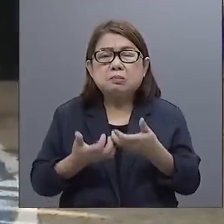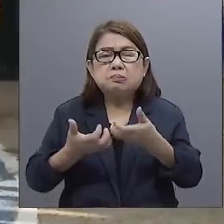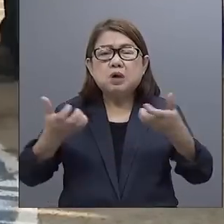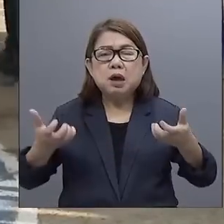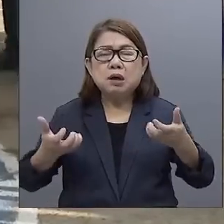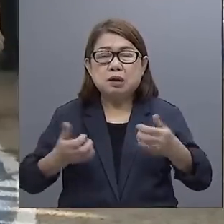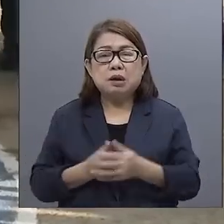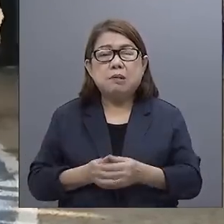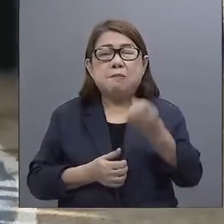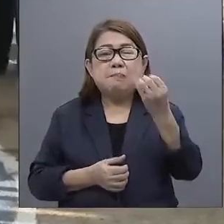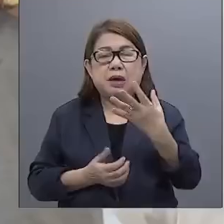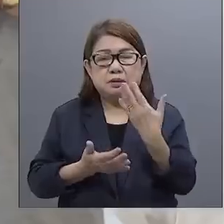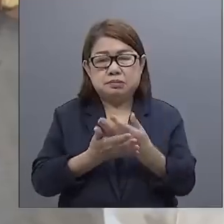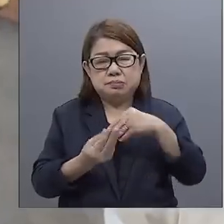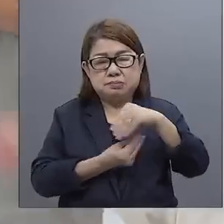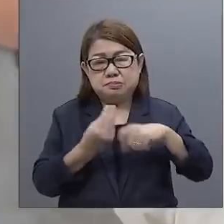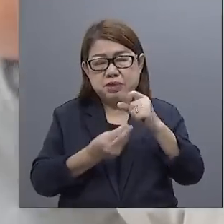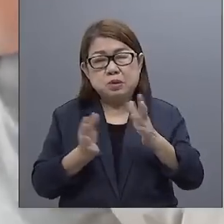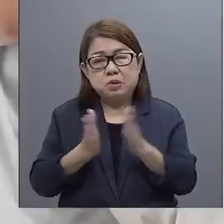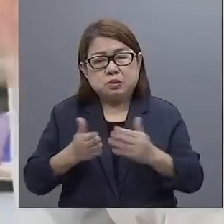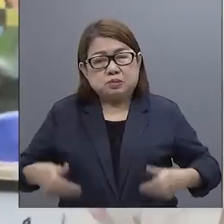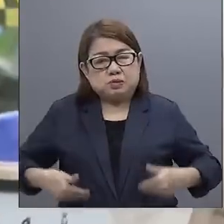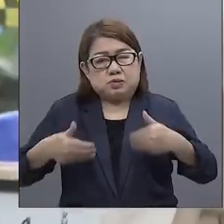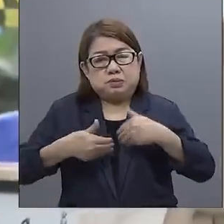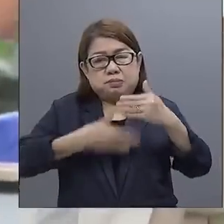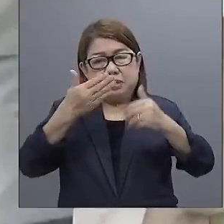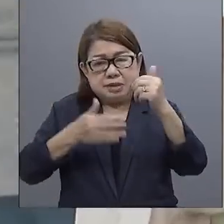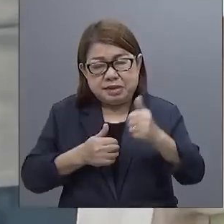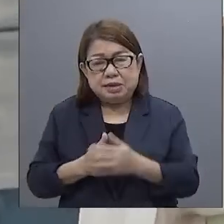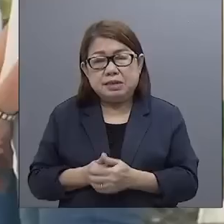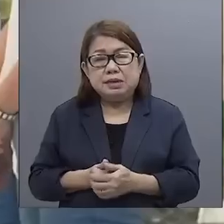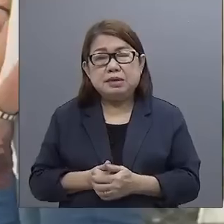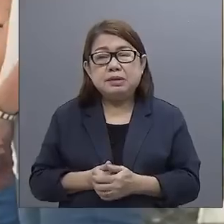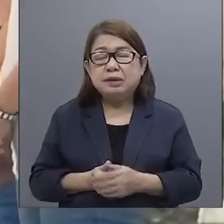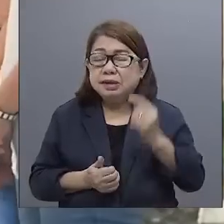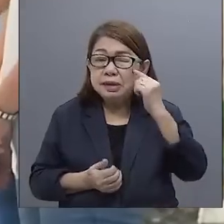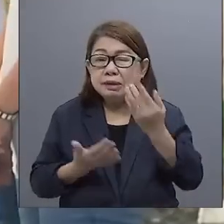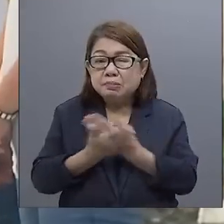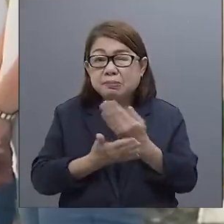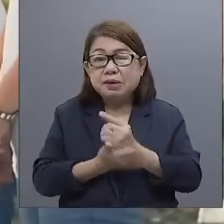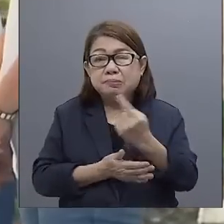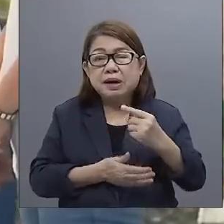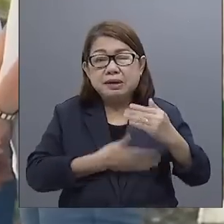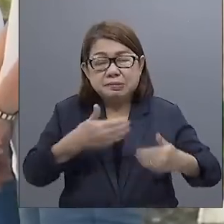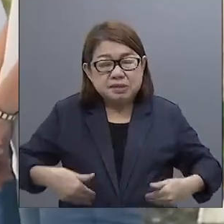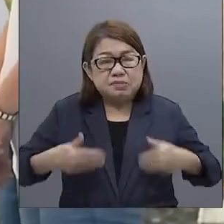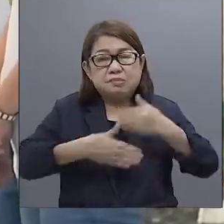ลักๆจะเป็นเศรษฐกิจชีวิตความเป็นอยู่ที่ดีขึ้นจากการเปลี่ยนแปลงในทิศทางที่ดีขึ้นก็ตามค่ะ